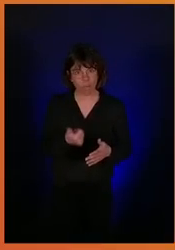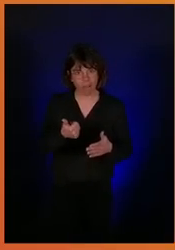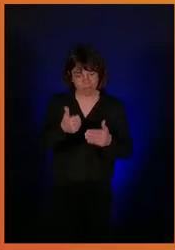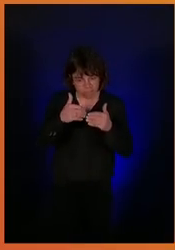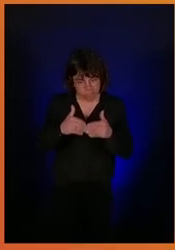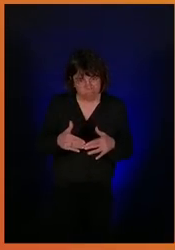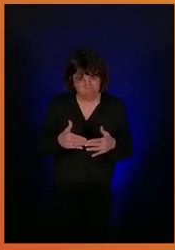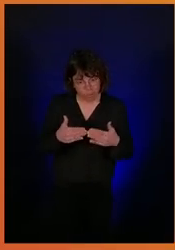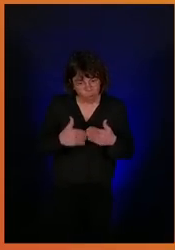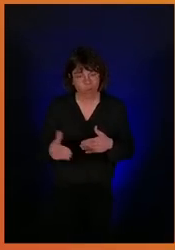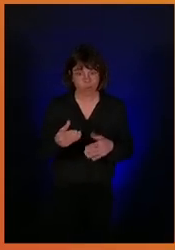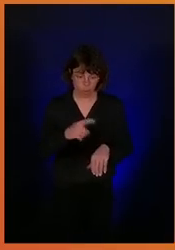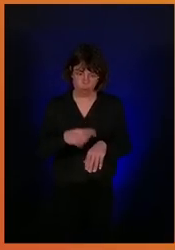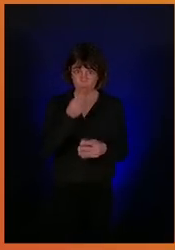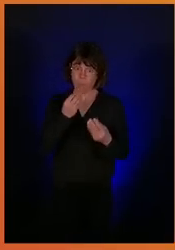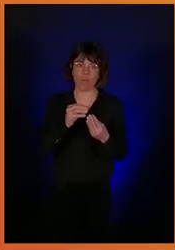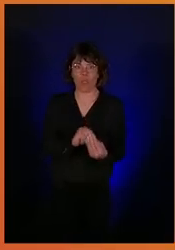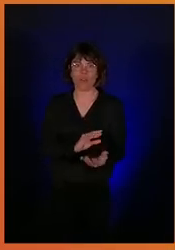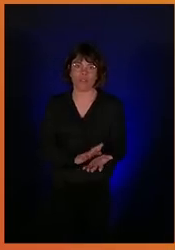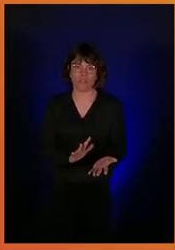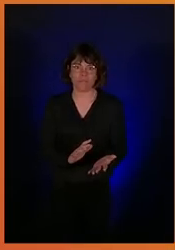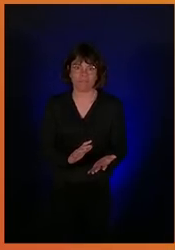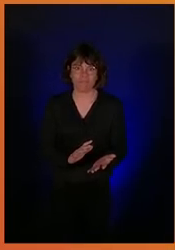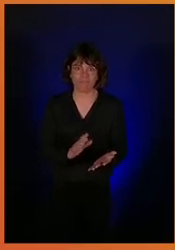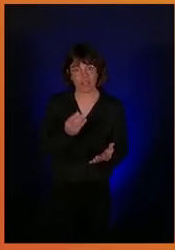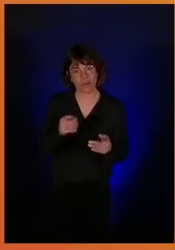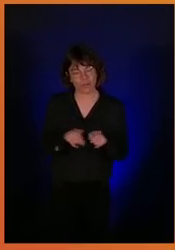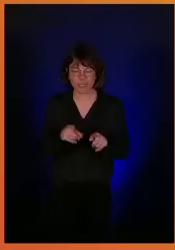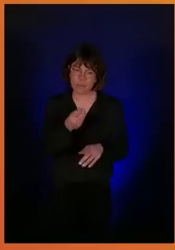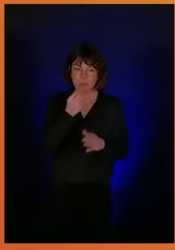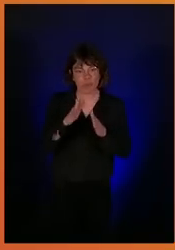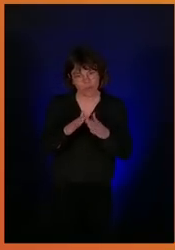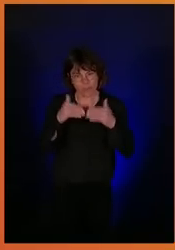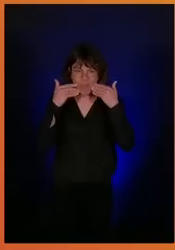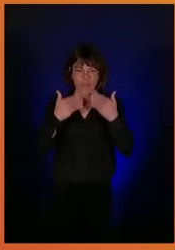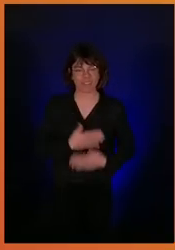matin, de bonne heure et de bonne humeur naturellement.